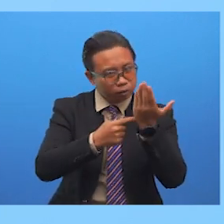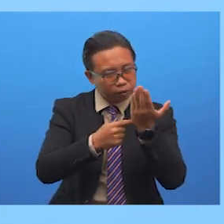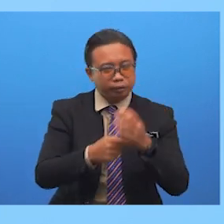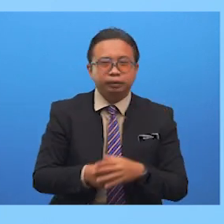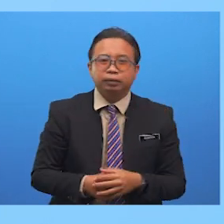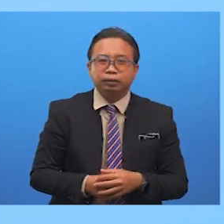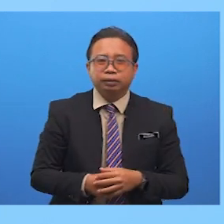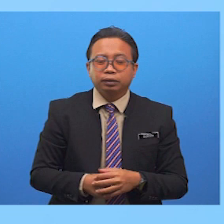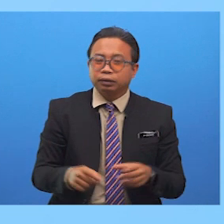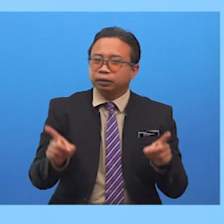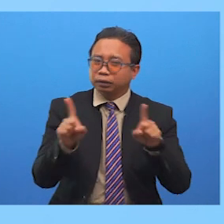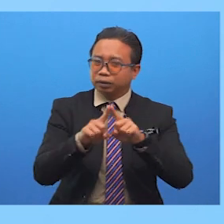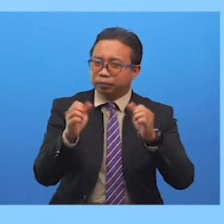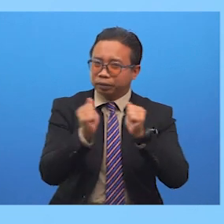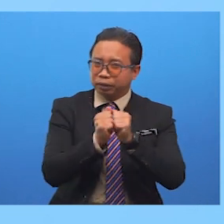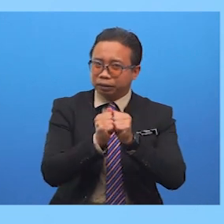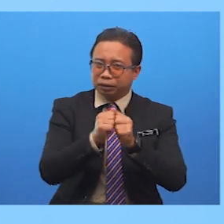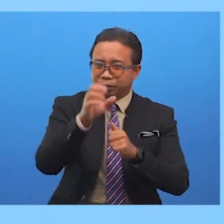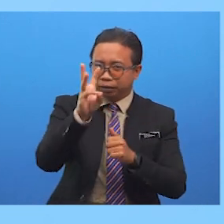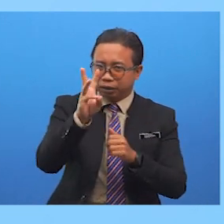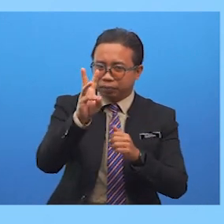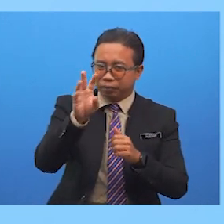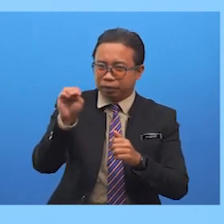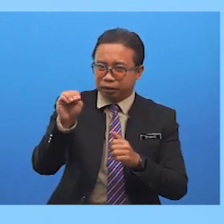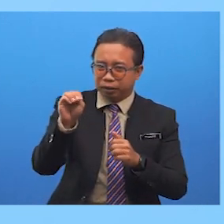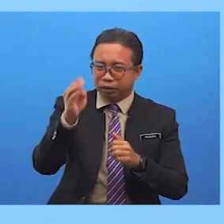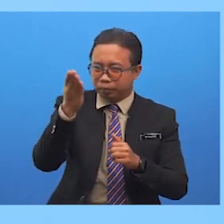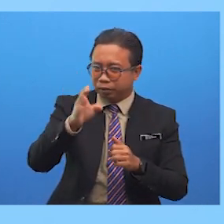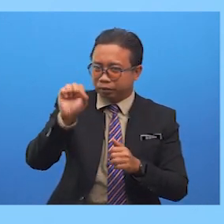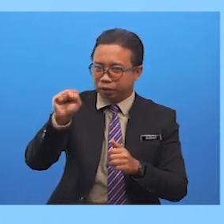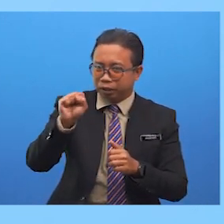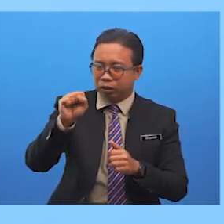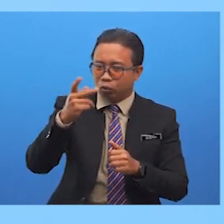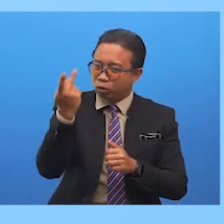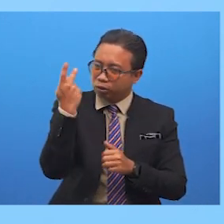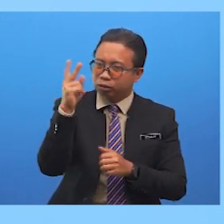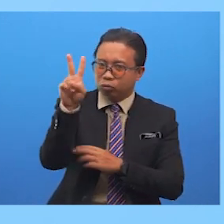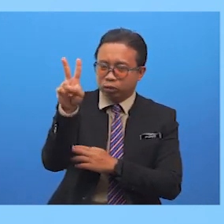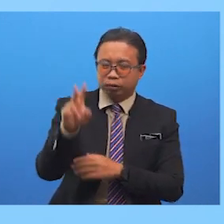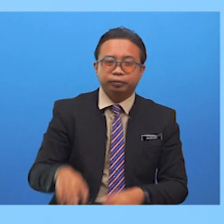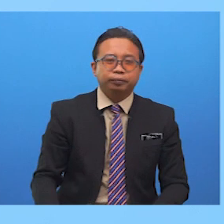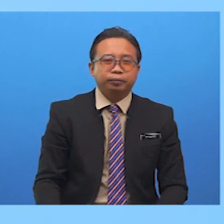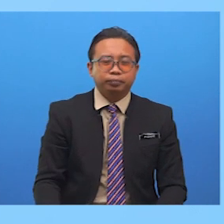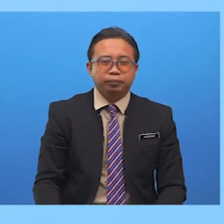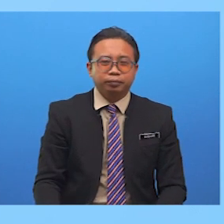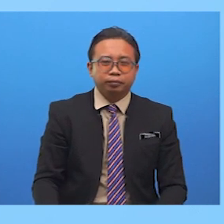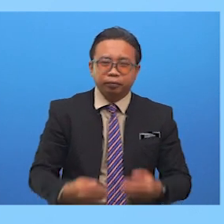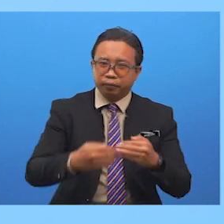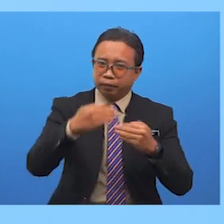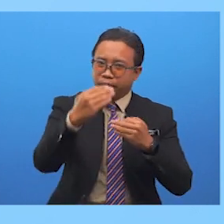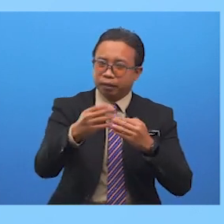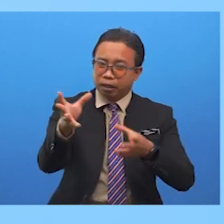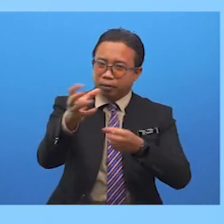dahulu yaitu bersamaan dengan enam mite for saat kuasa doa kemudian